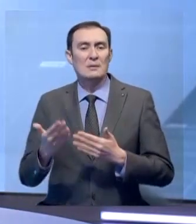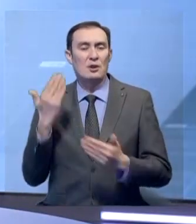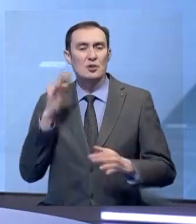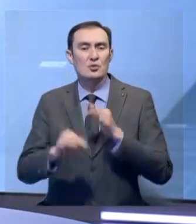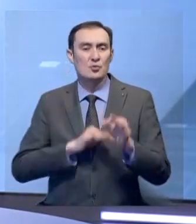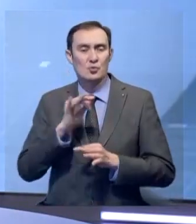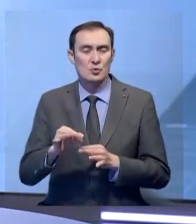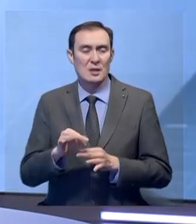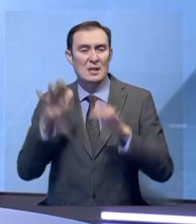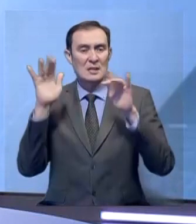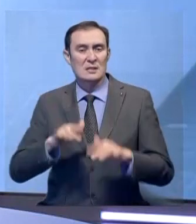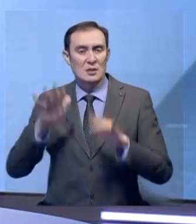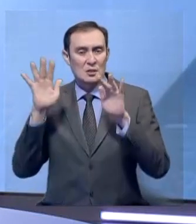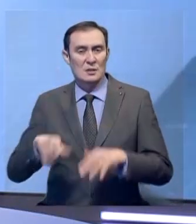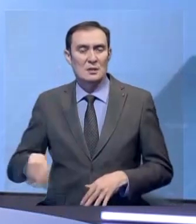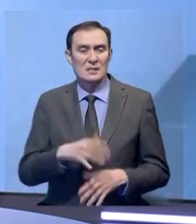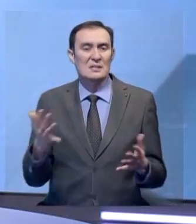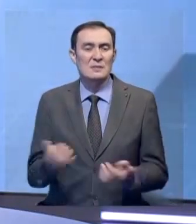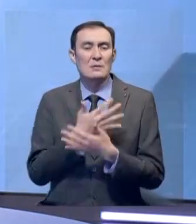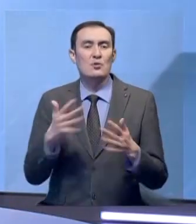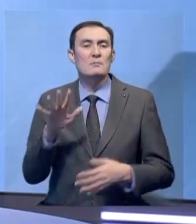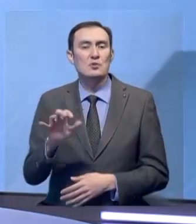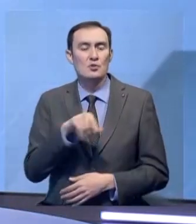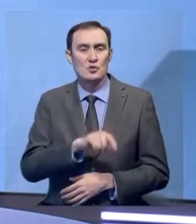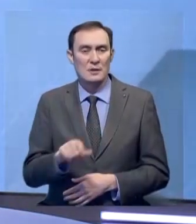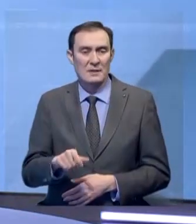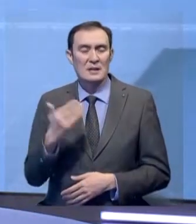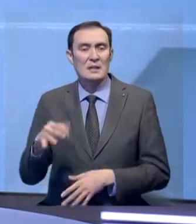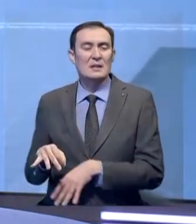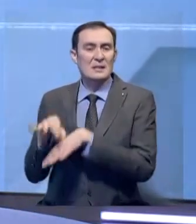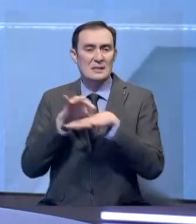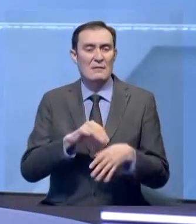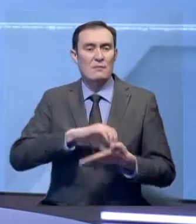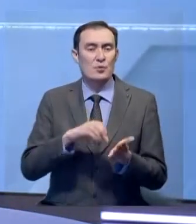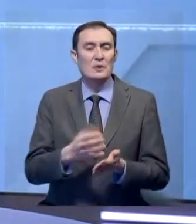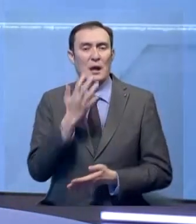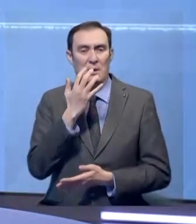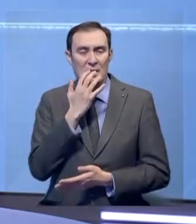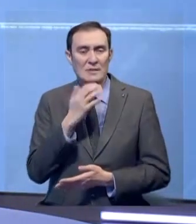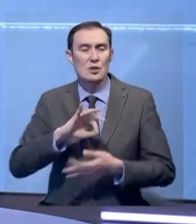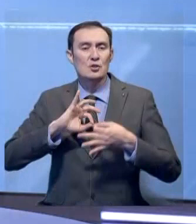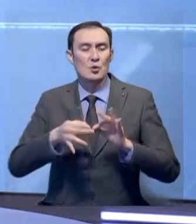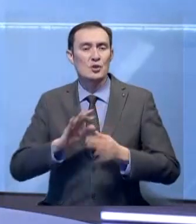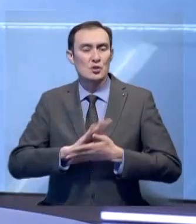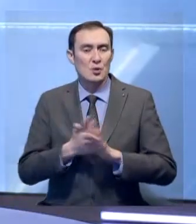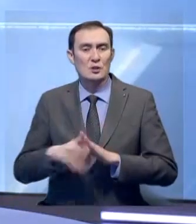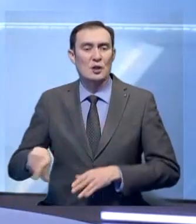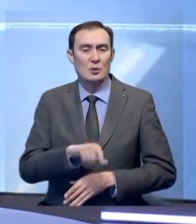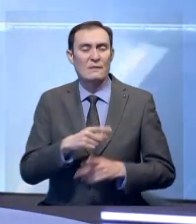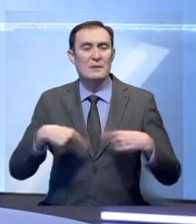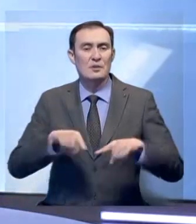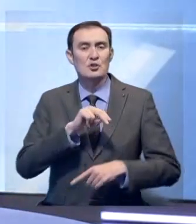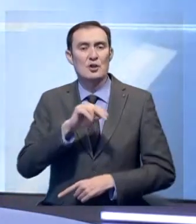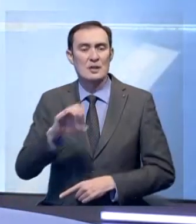за прошедшие сутки на заснеженных трассах спасли больше 500 человек. Их доставили в пункты обогрева. Из-за сложной ситуации на дорогах в